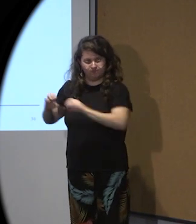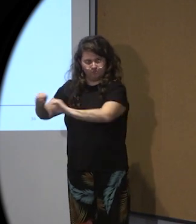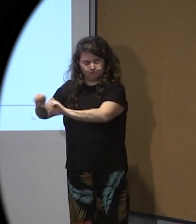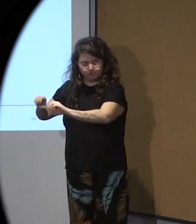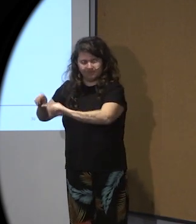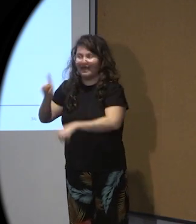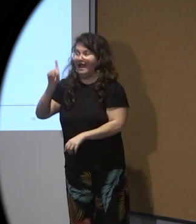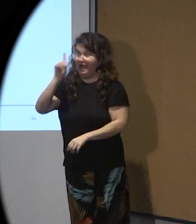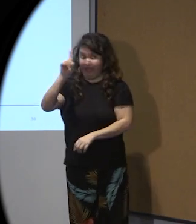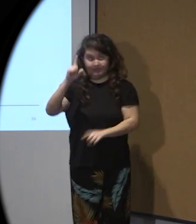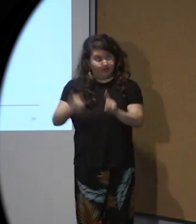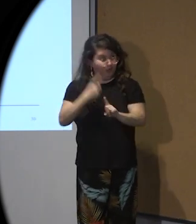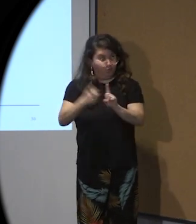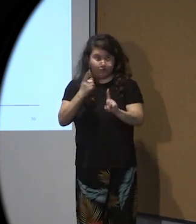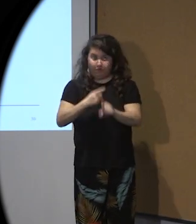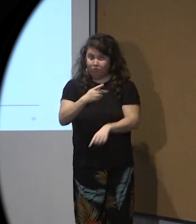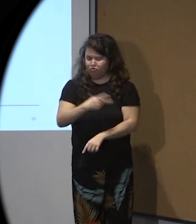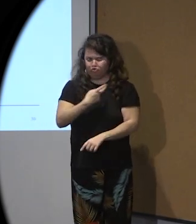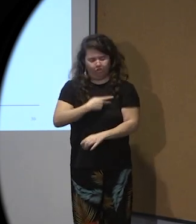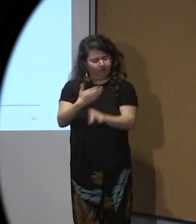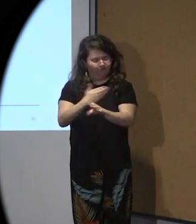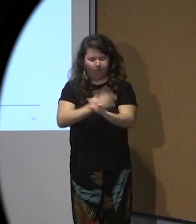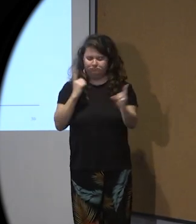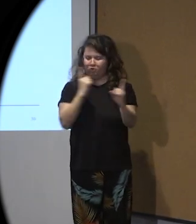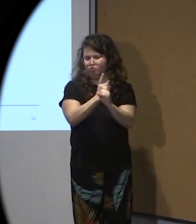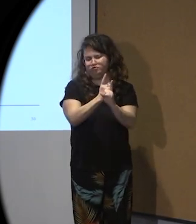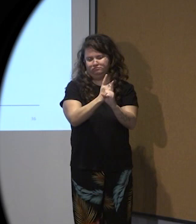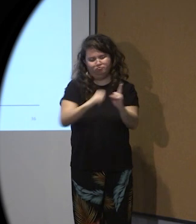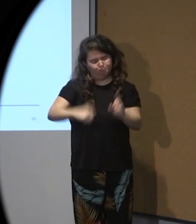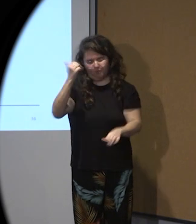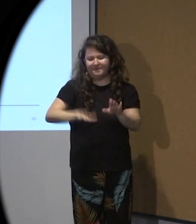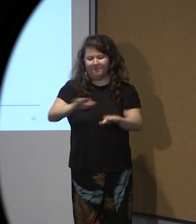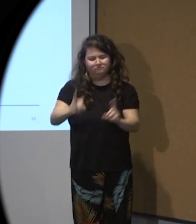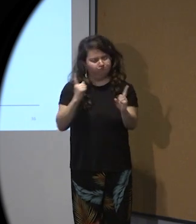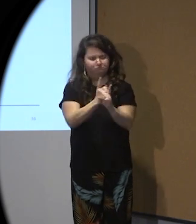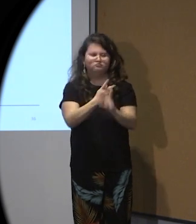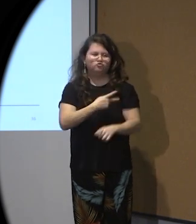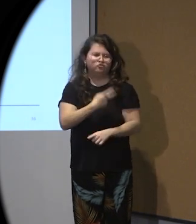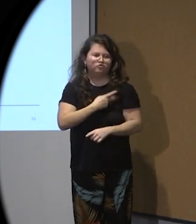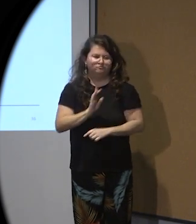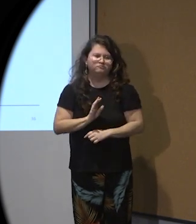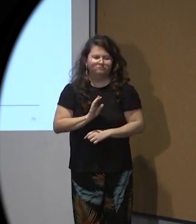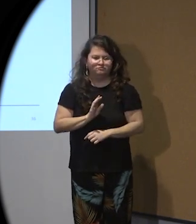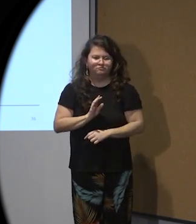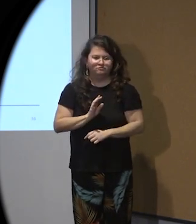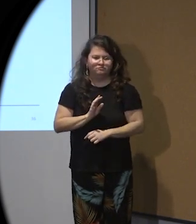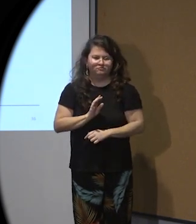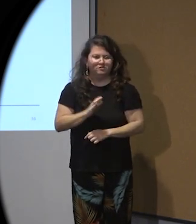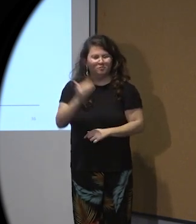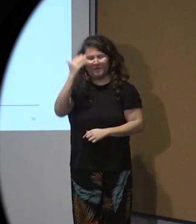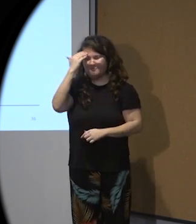ouais. D'aller voir le médecin. Le médecin, d'accord. On commence par ça, puis après on voit. Voilà. Oui. Ok. Une reprise sportive